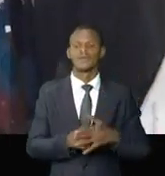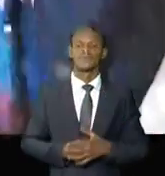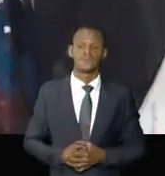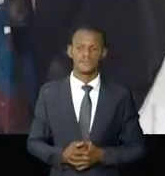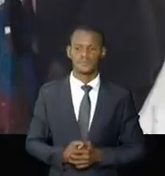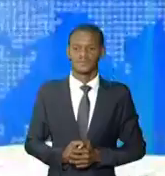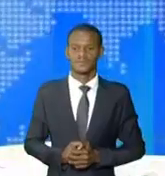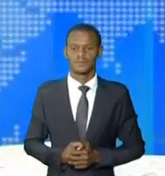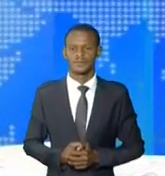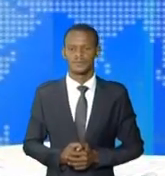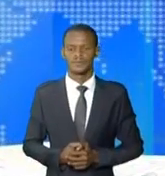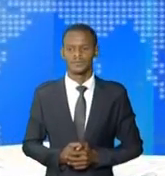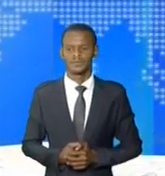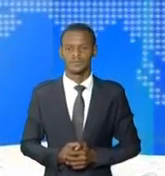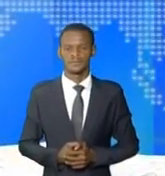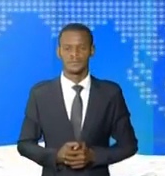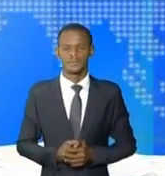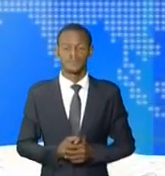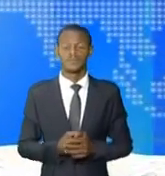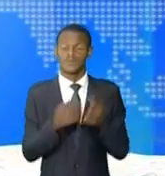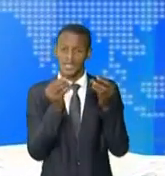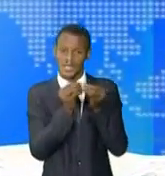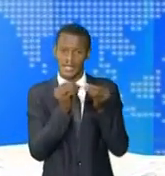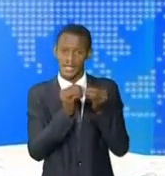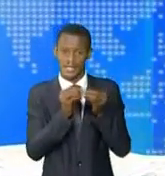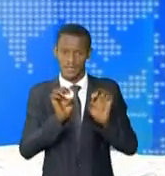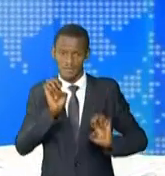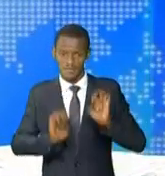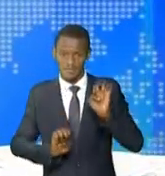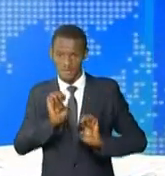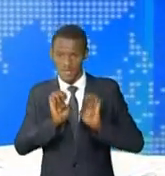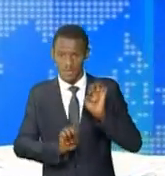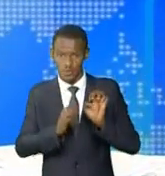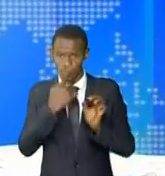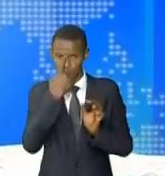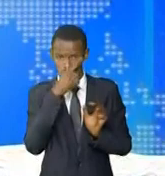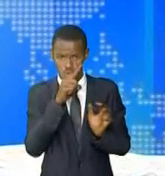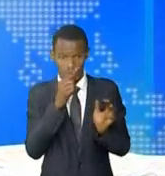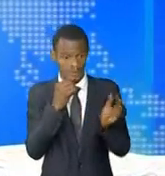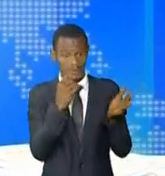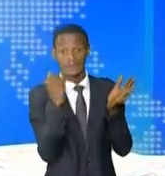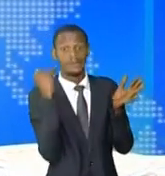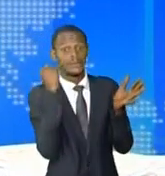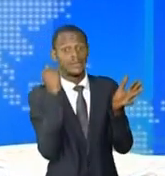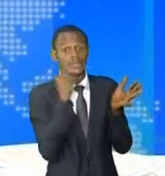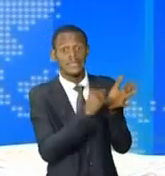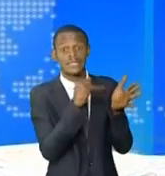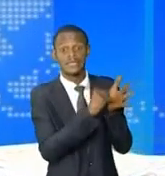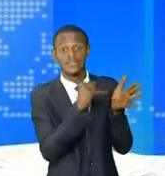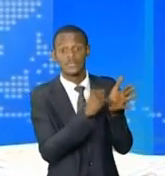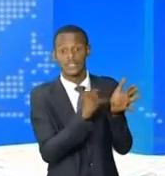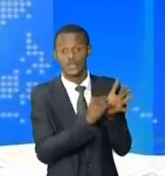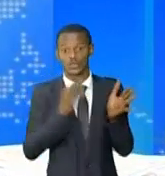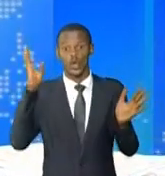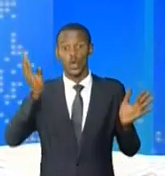participants. La réunion d'évaluation à mi-parcours de l'opération d'identification de Kouloun a livré des nouvelles